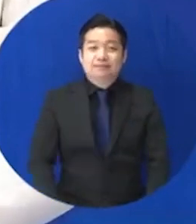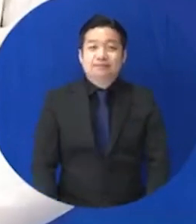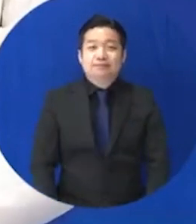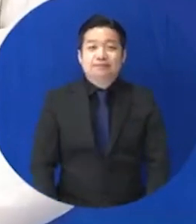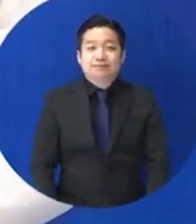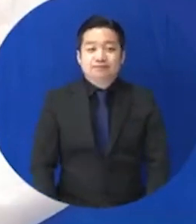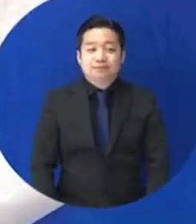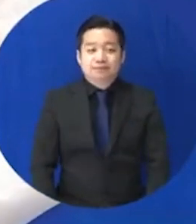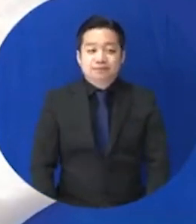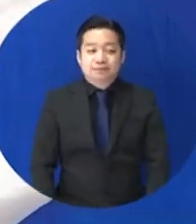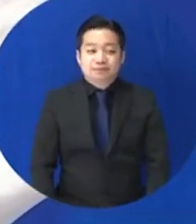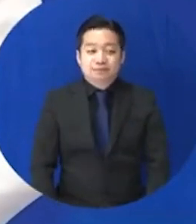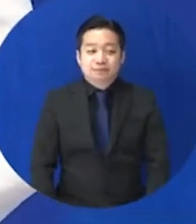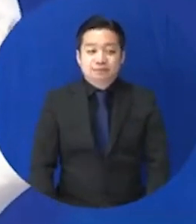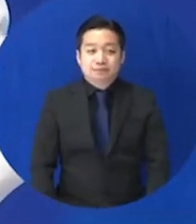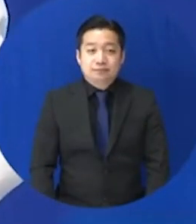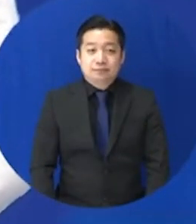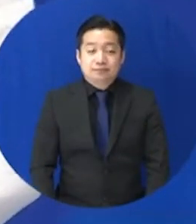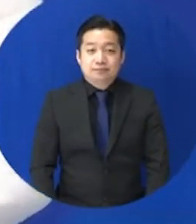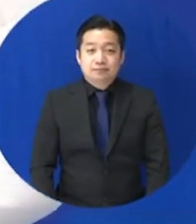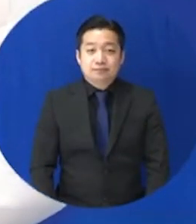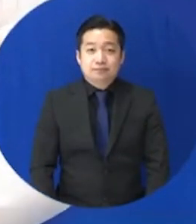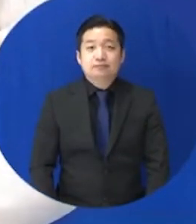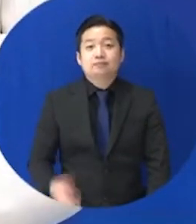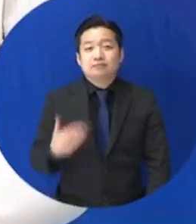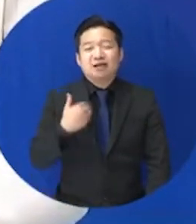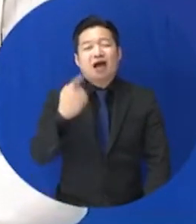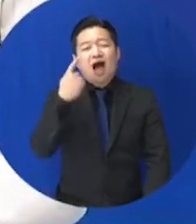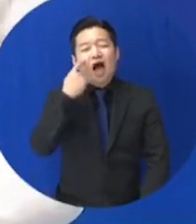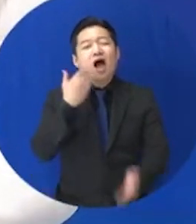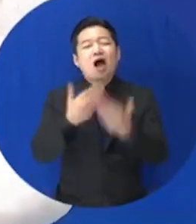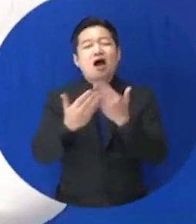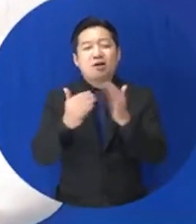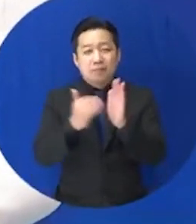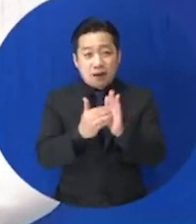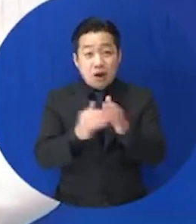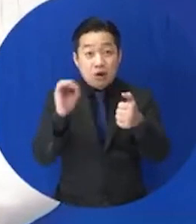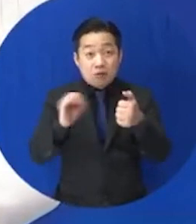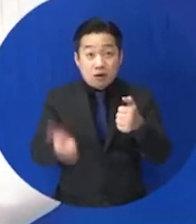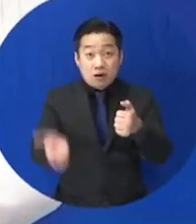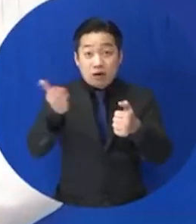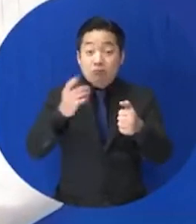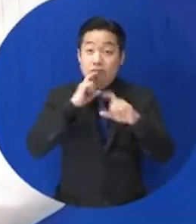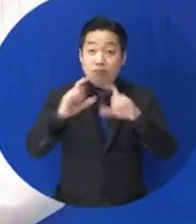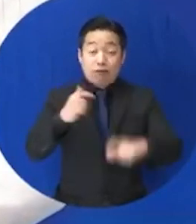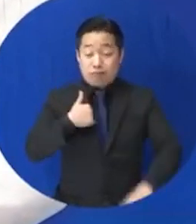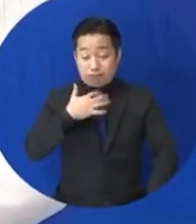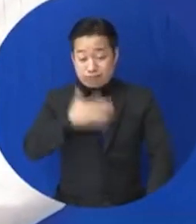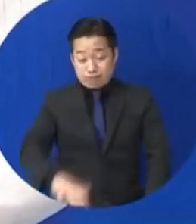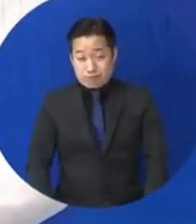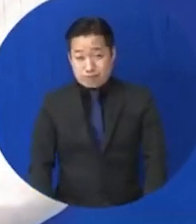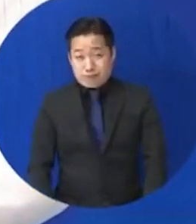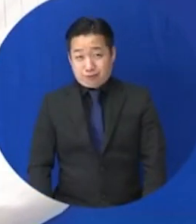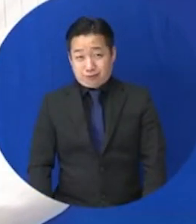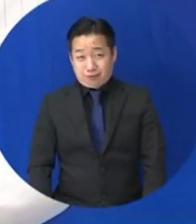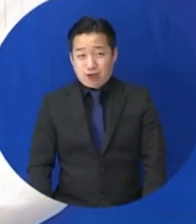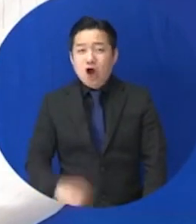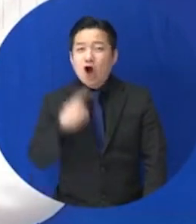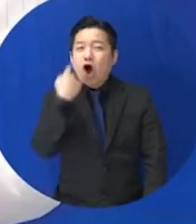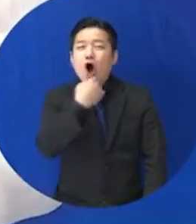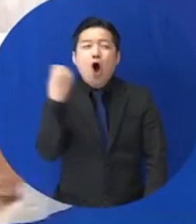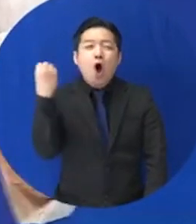네, 지적 제가 이제 겸허히 봤고요. 네, 제가 50% 넘긴다는 얘기 한 일이 없습니다. 네, 네, 뭐, 그